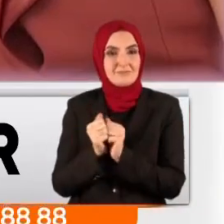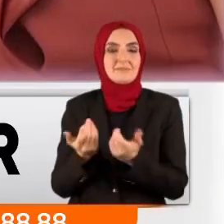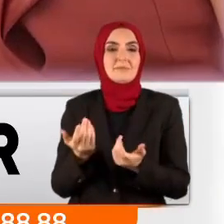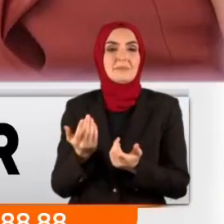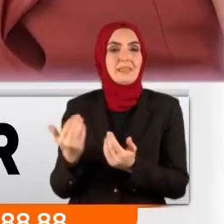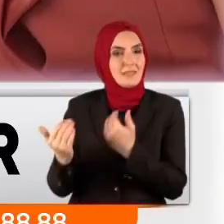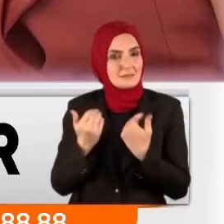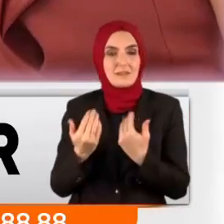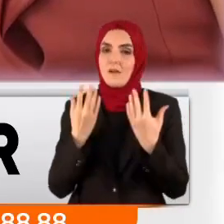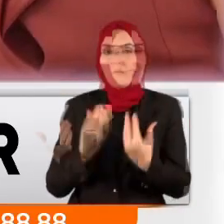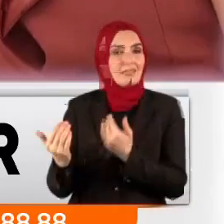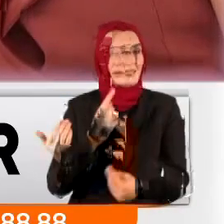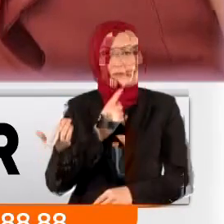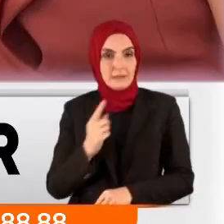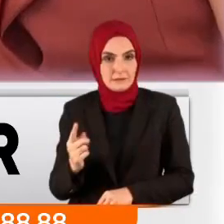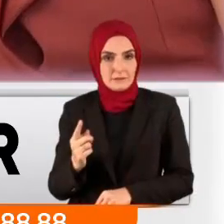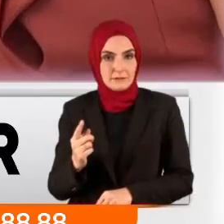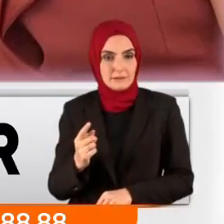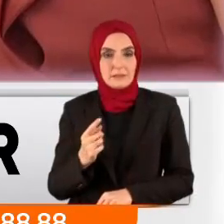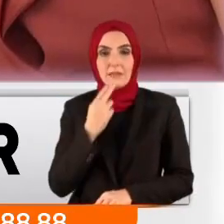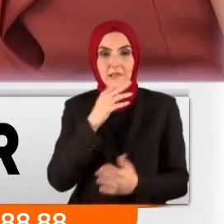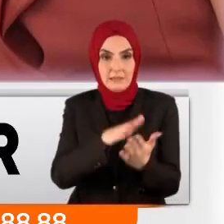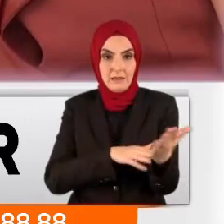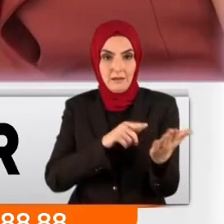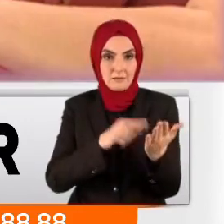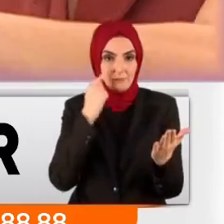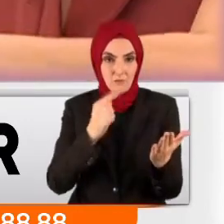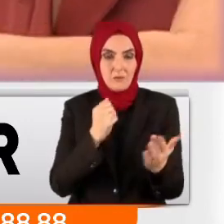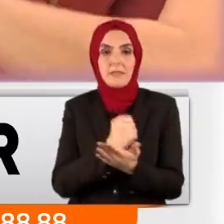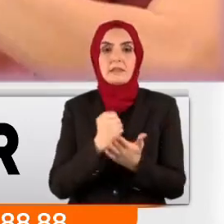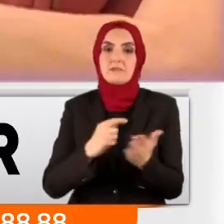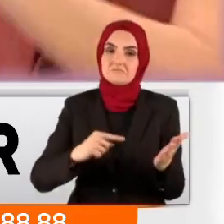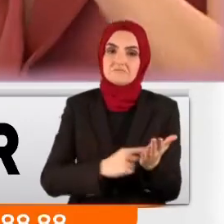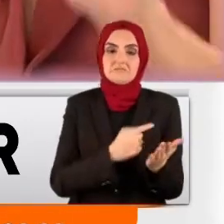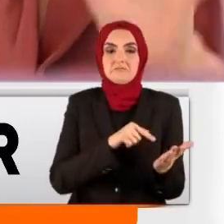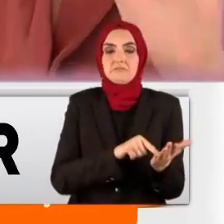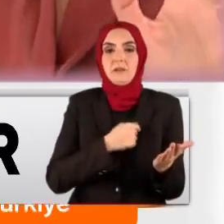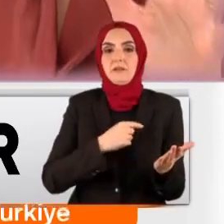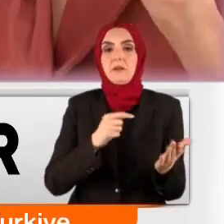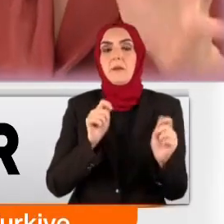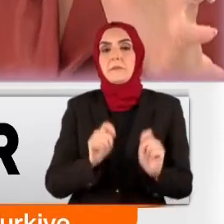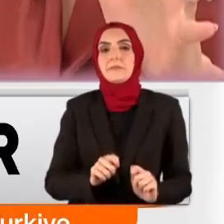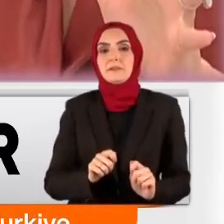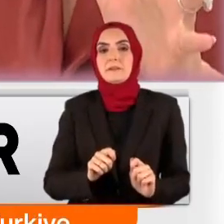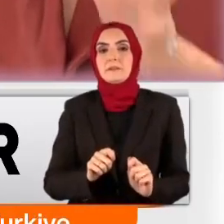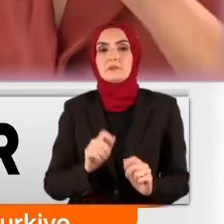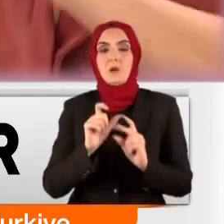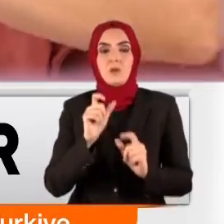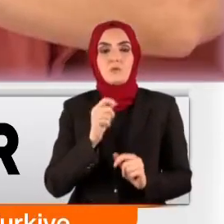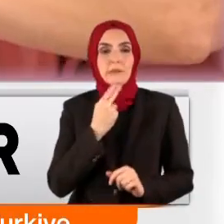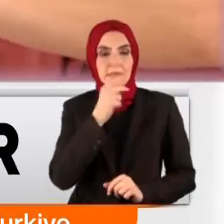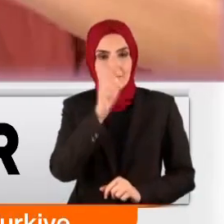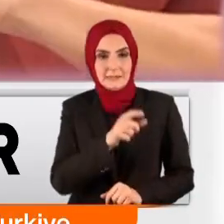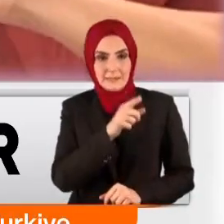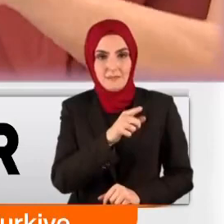bana destek ol dedi. Biz de kağıt üzerinde nikah yaptık. Şaduman ablacığım tamam, siz bu adamın bakıcısınız tamam mı? Tamam. Evi...